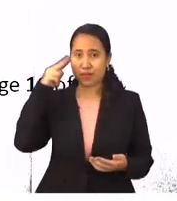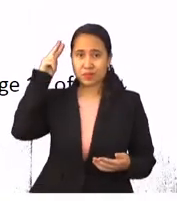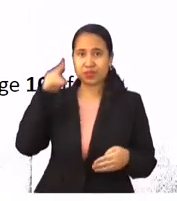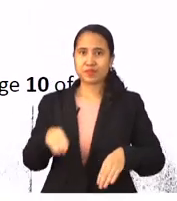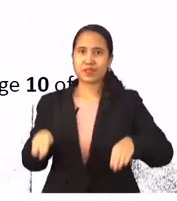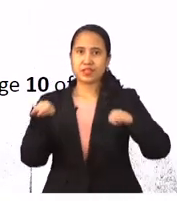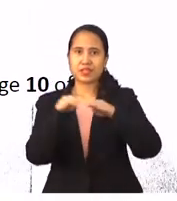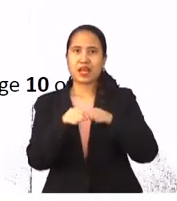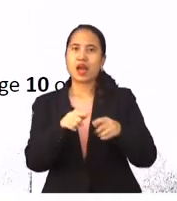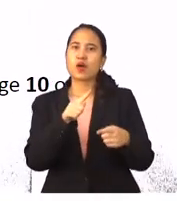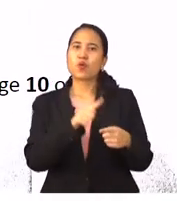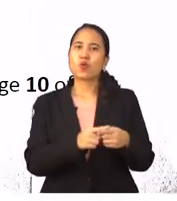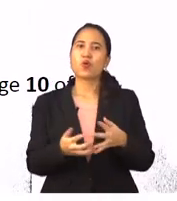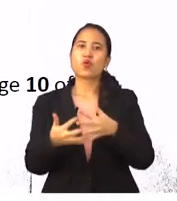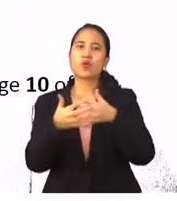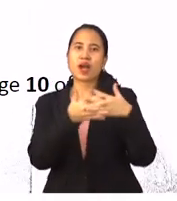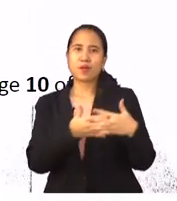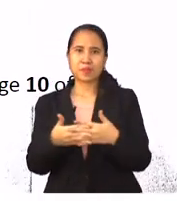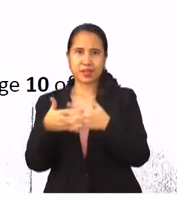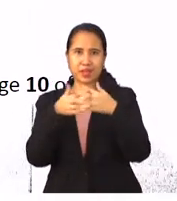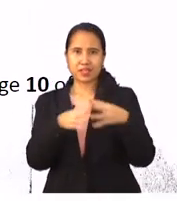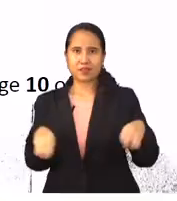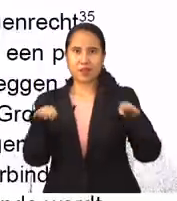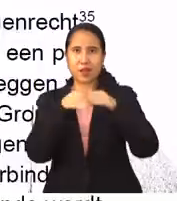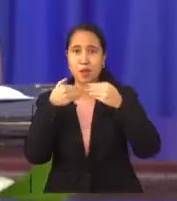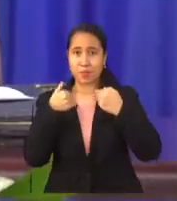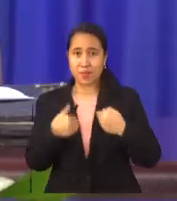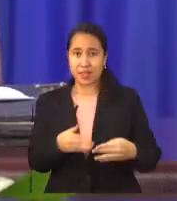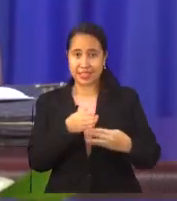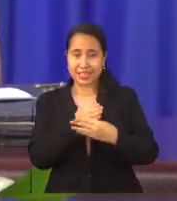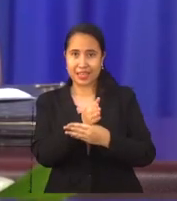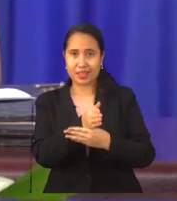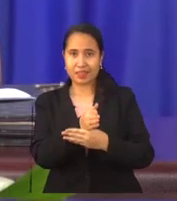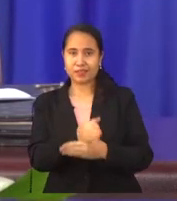het Amerikaans verdrag in zaken de rechten van de mens.